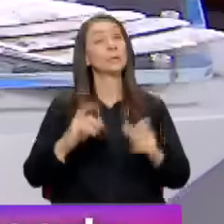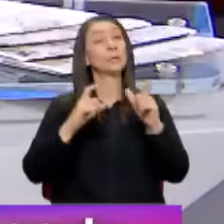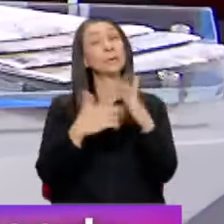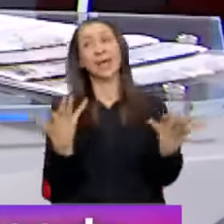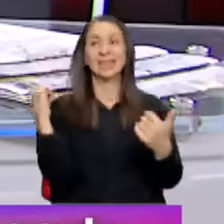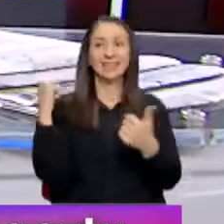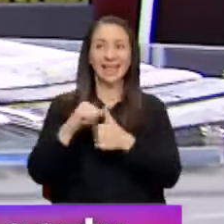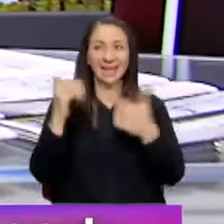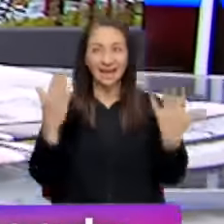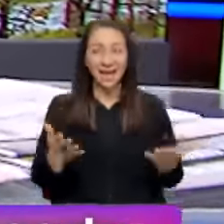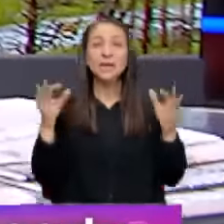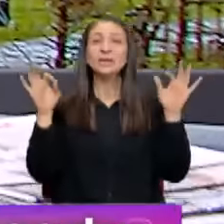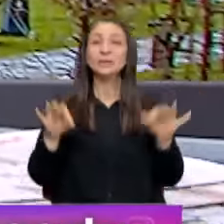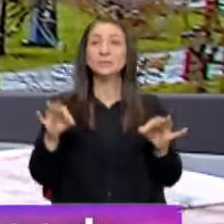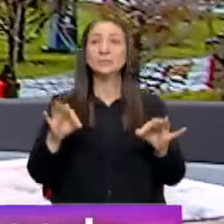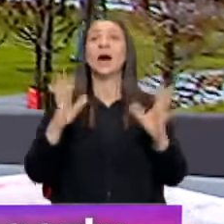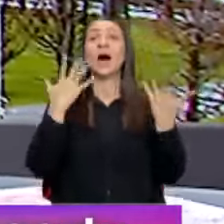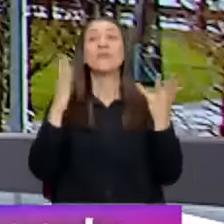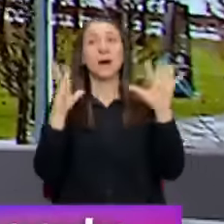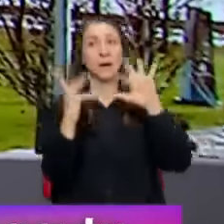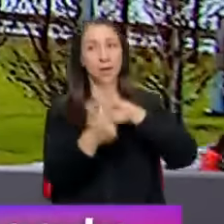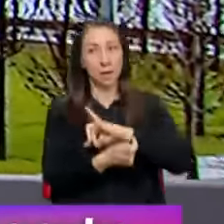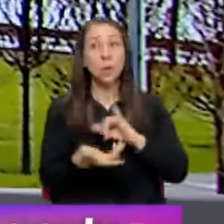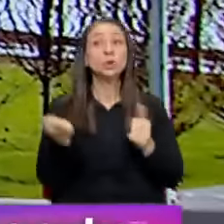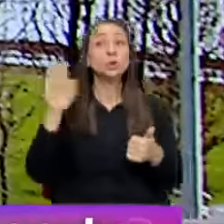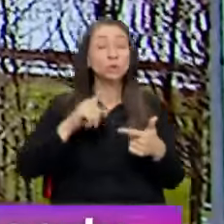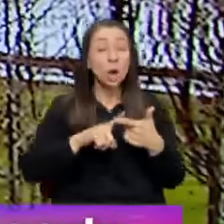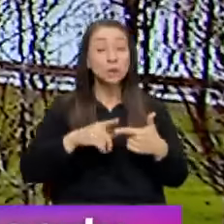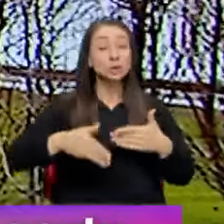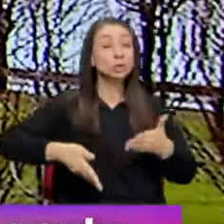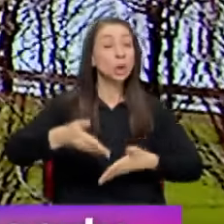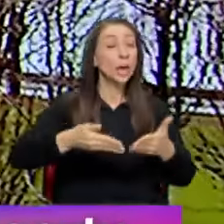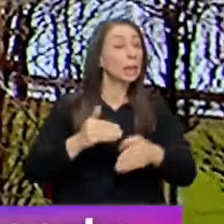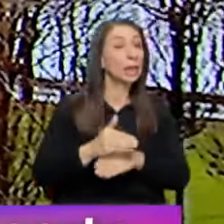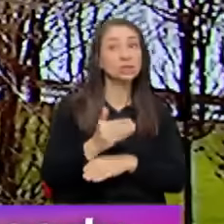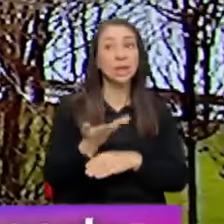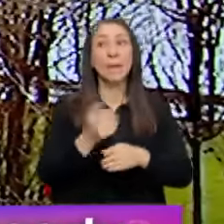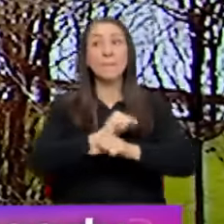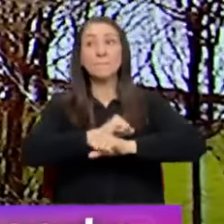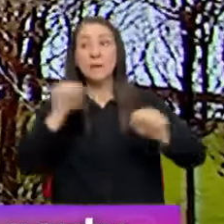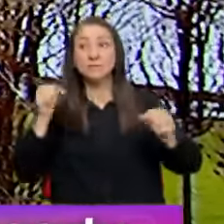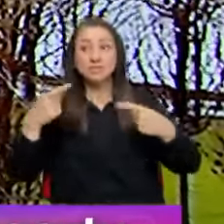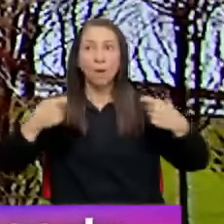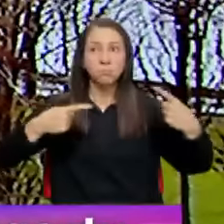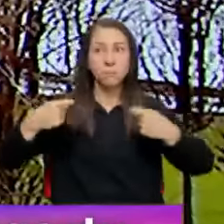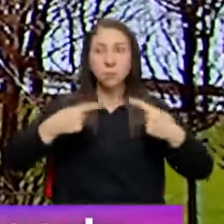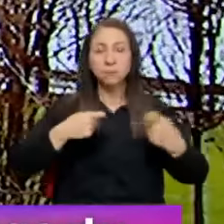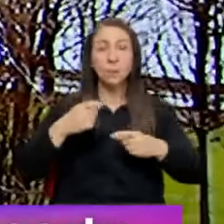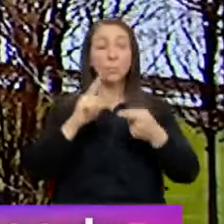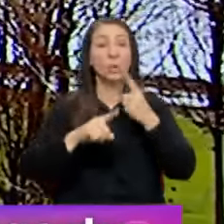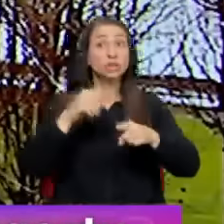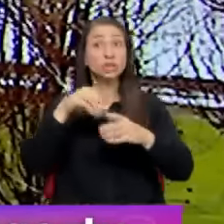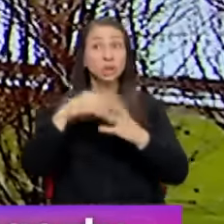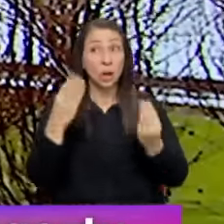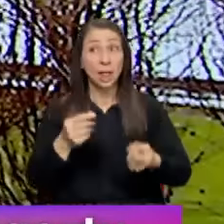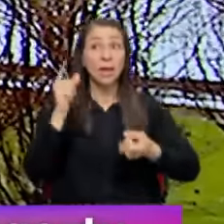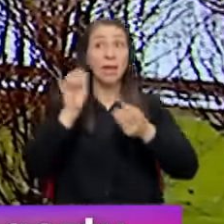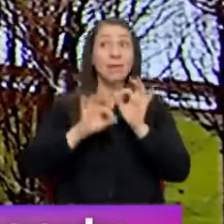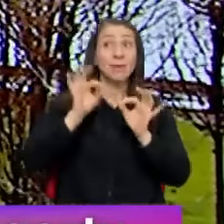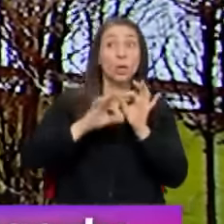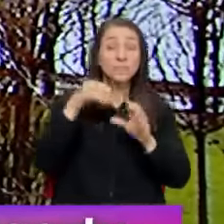Günaydın bir kez daha. Şimdi hava durumu, sonra sokaklarda yaşananlar, patlayan silahlar, siyasette olanlar,